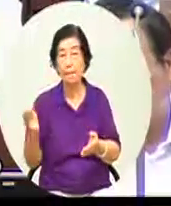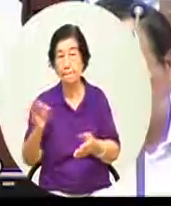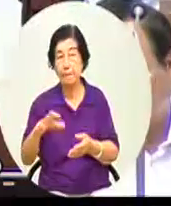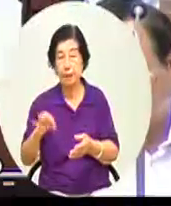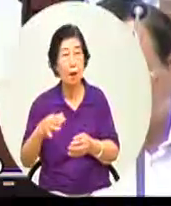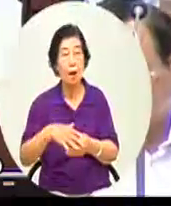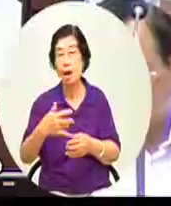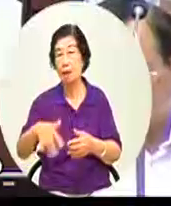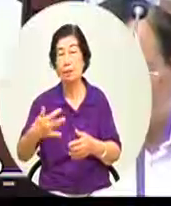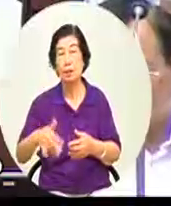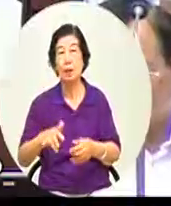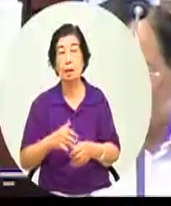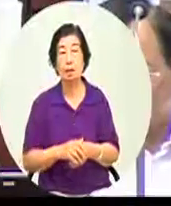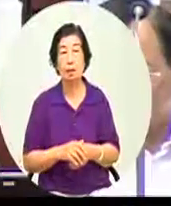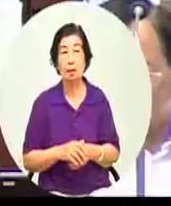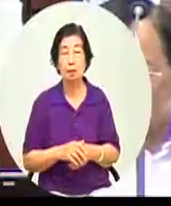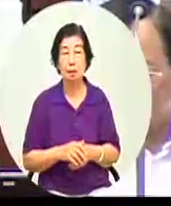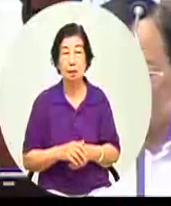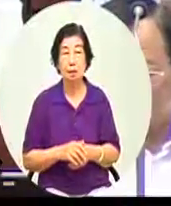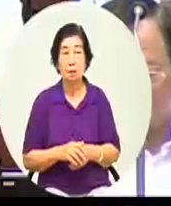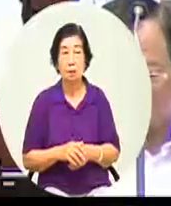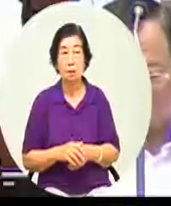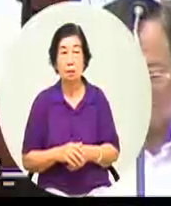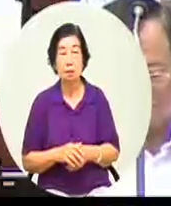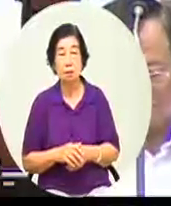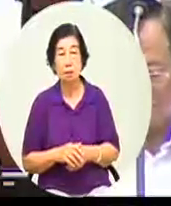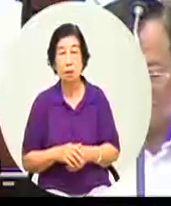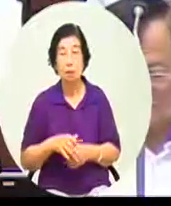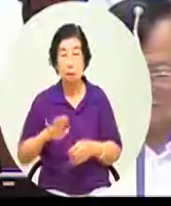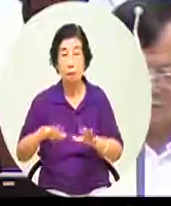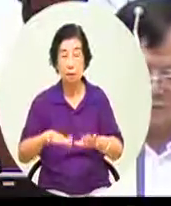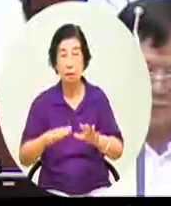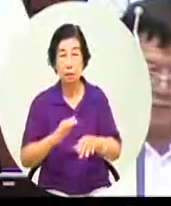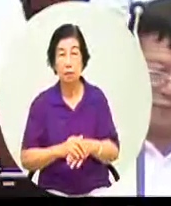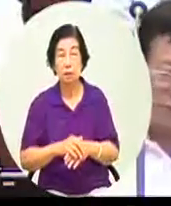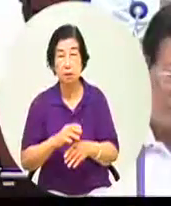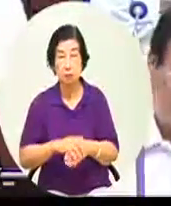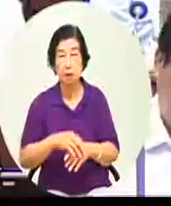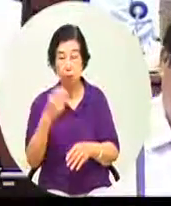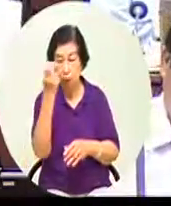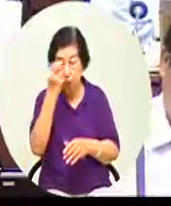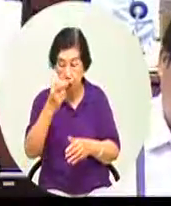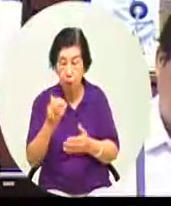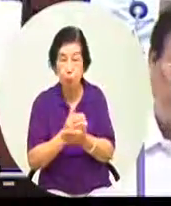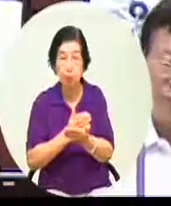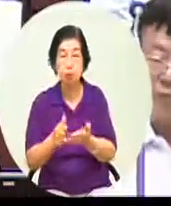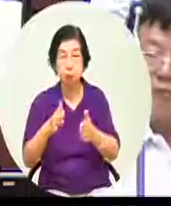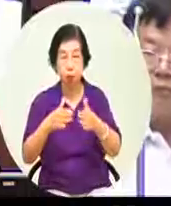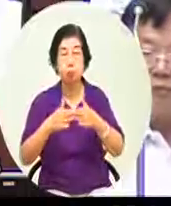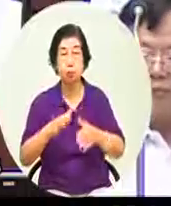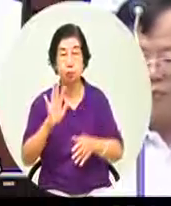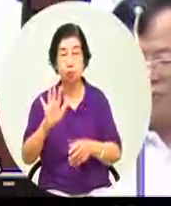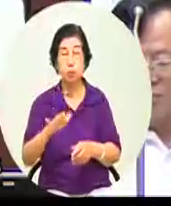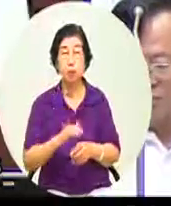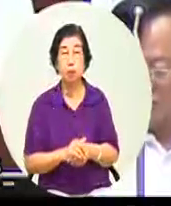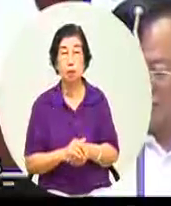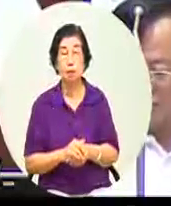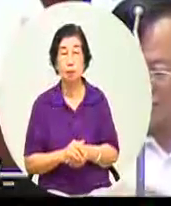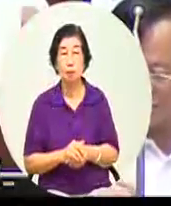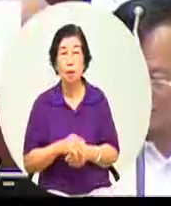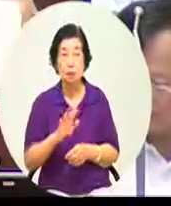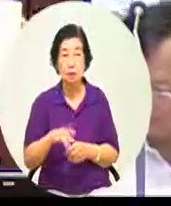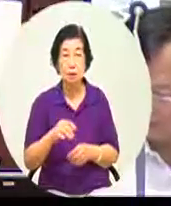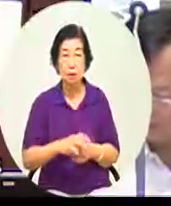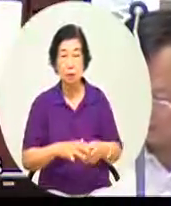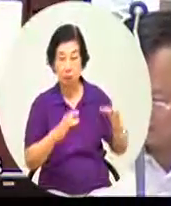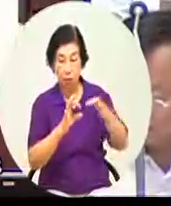这个部分我们也跟中央反映了很多次，目前他们也审慎在评估中，所以这个部分我们想我们还是会持续再去